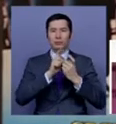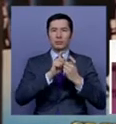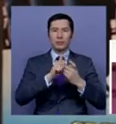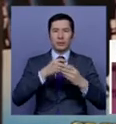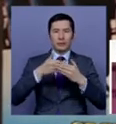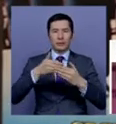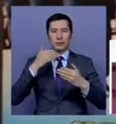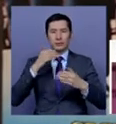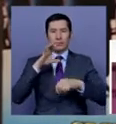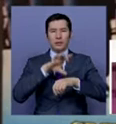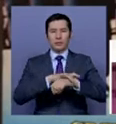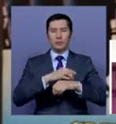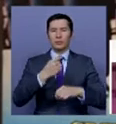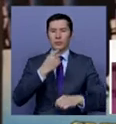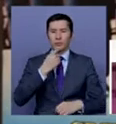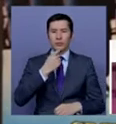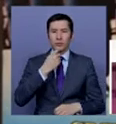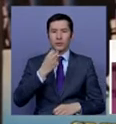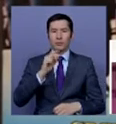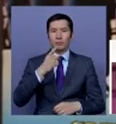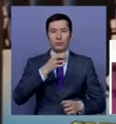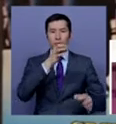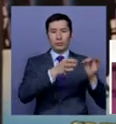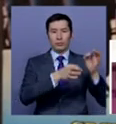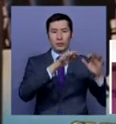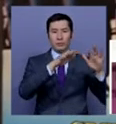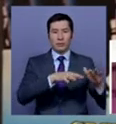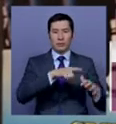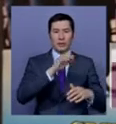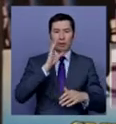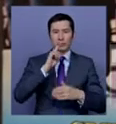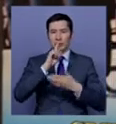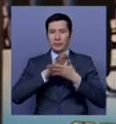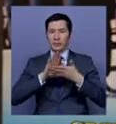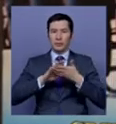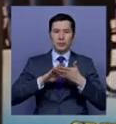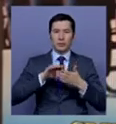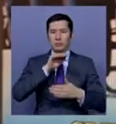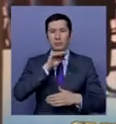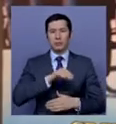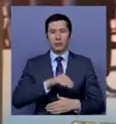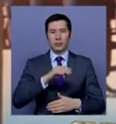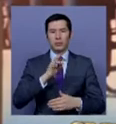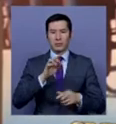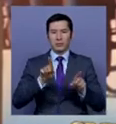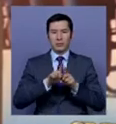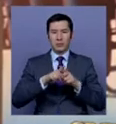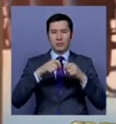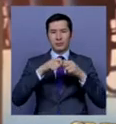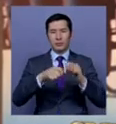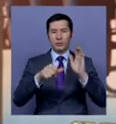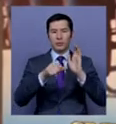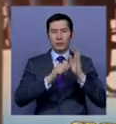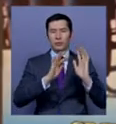кезінде анықтау қиынға соғады, себебі сотталғандар бас пайдасын ойлап сыр білдірмейді. Дегенмен былтыр біз 6 деректі өзіміз анықтадық.